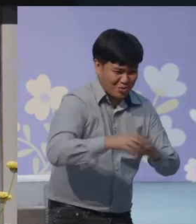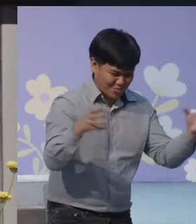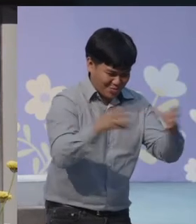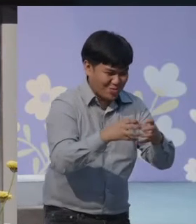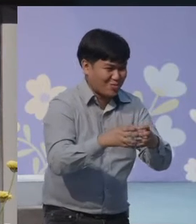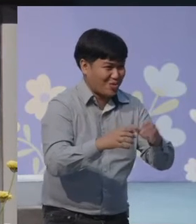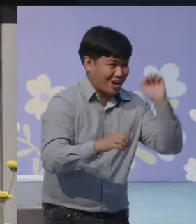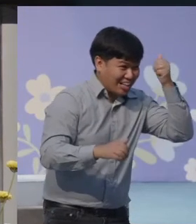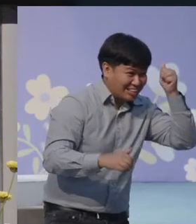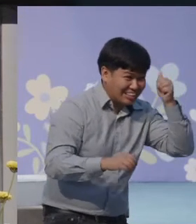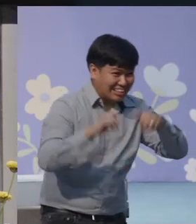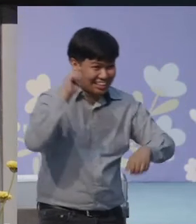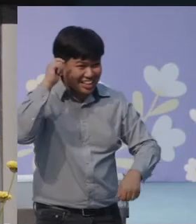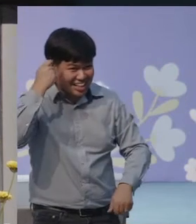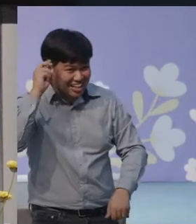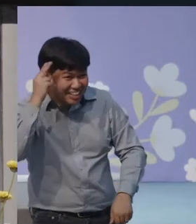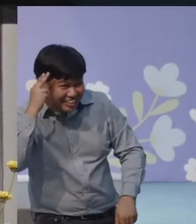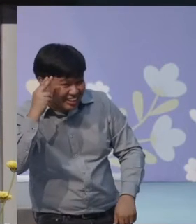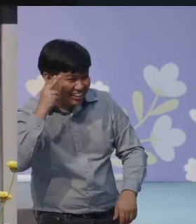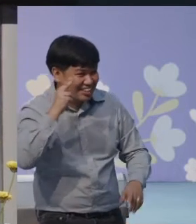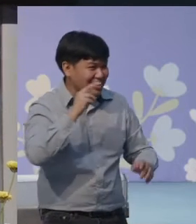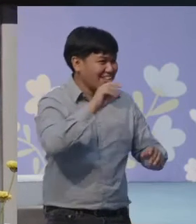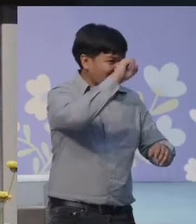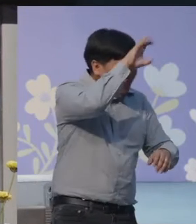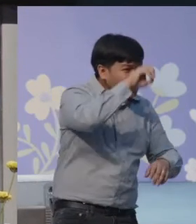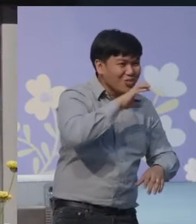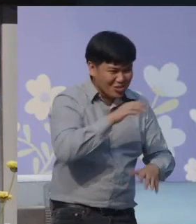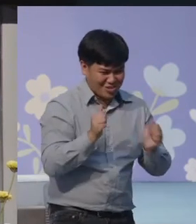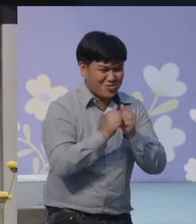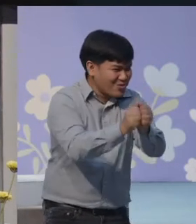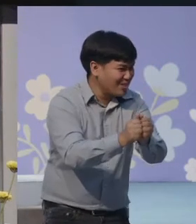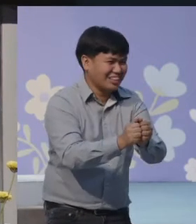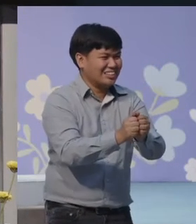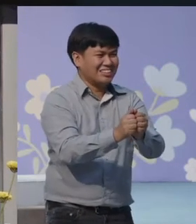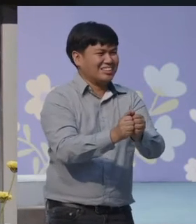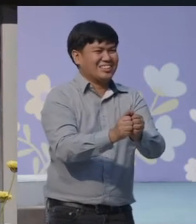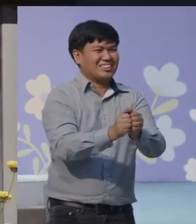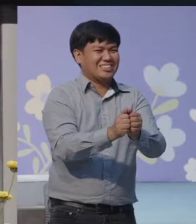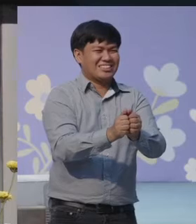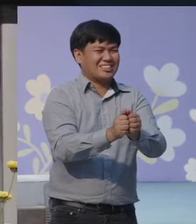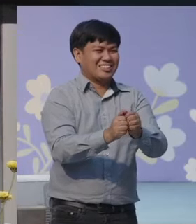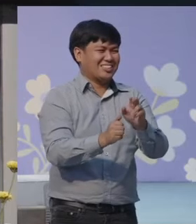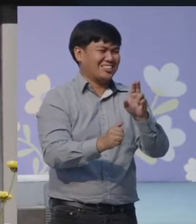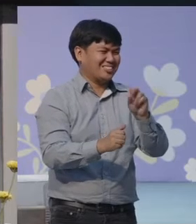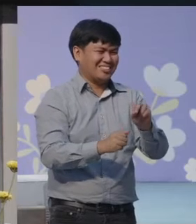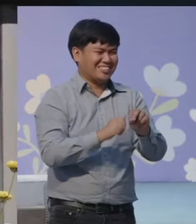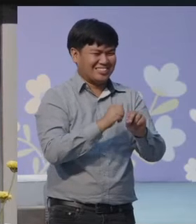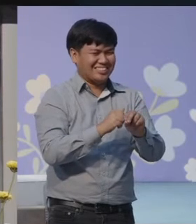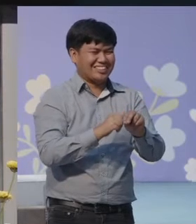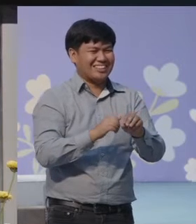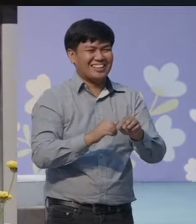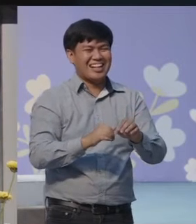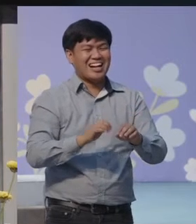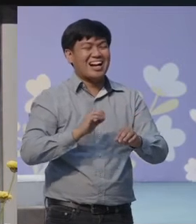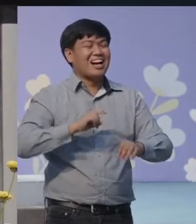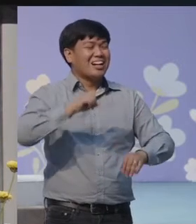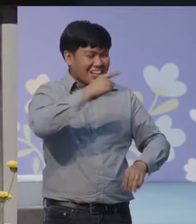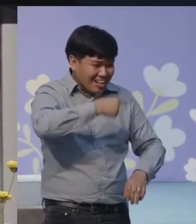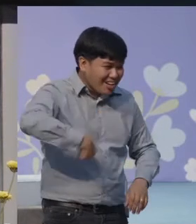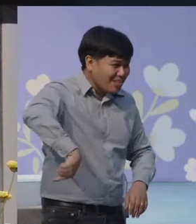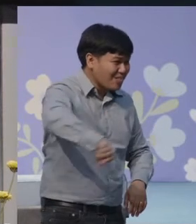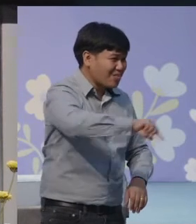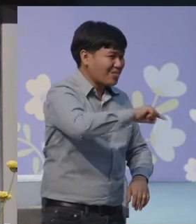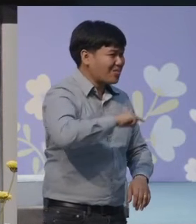Kailangan kaming humiwalay. May asawa na ako. Okay? Pero, ang ating mga anak ay